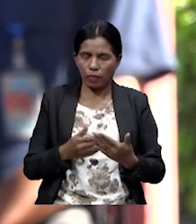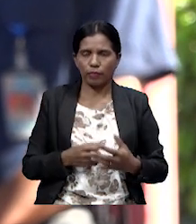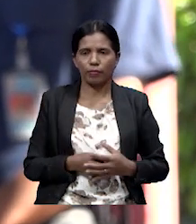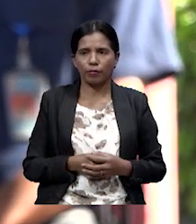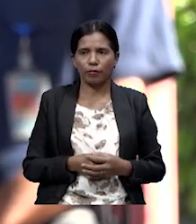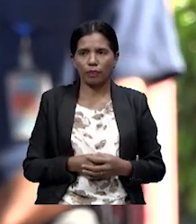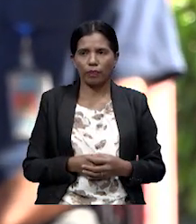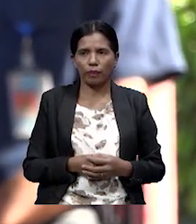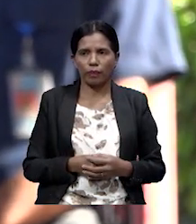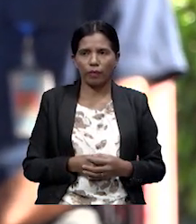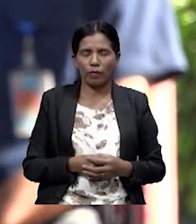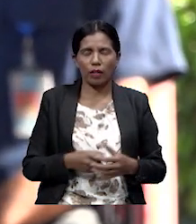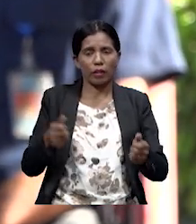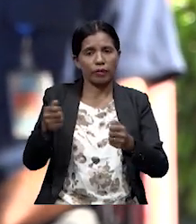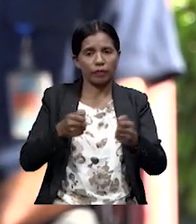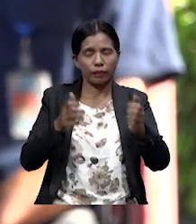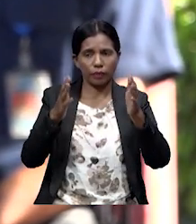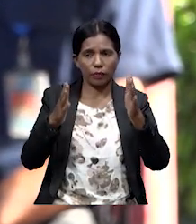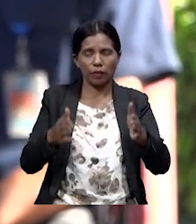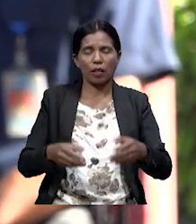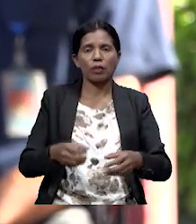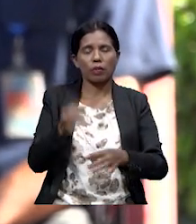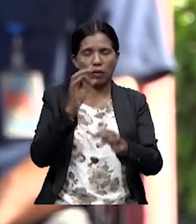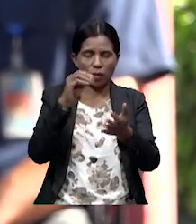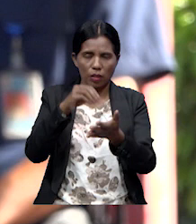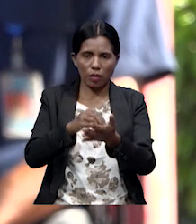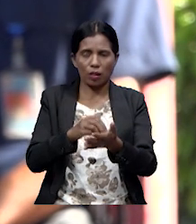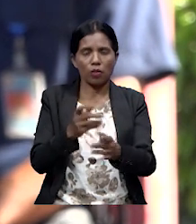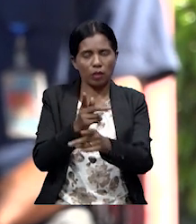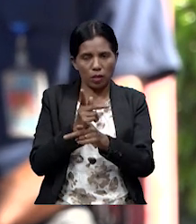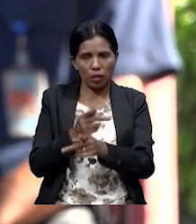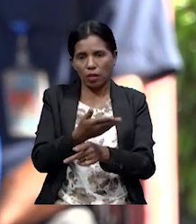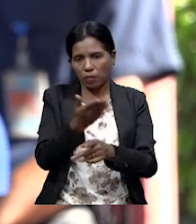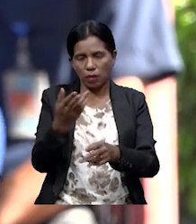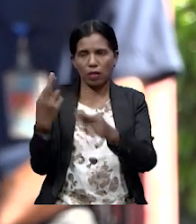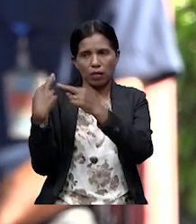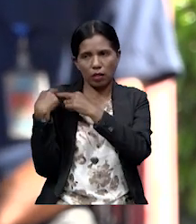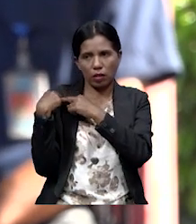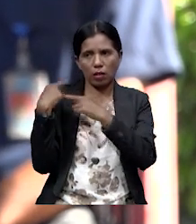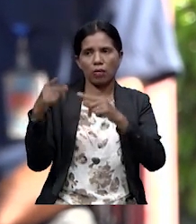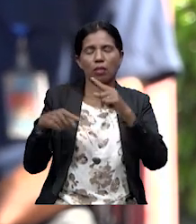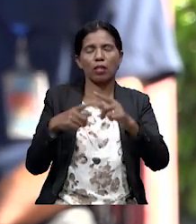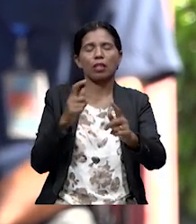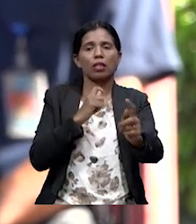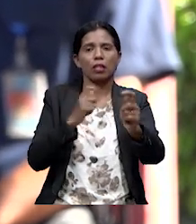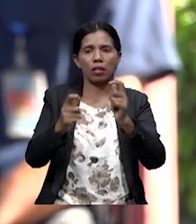Ba operador motorista sira atu garanti kata. Imi se responsabiliza ba gira transporte hirak